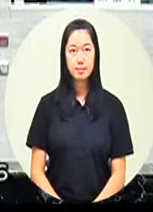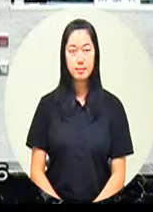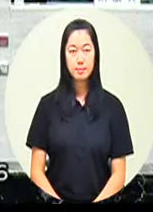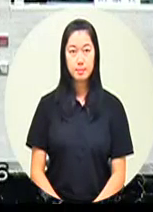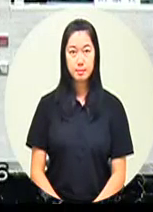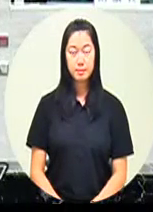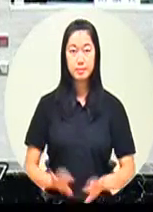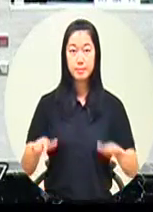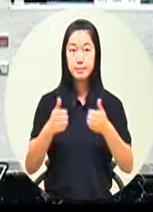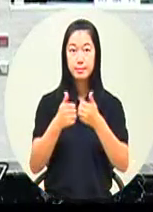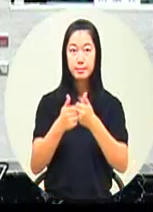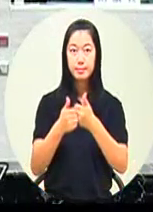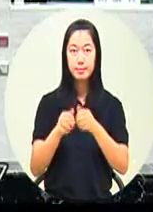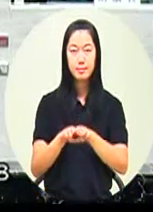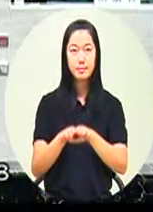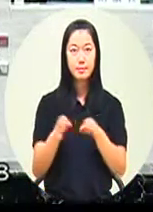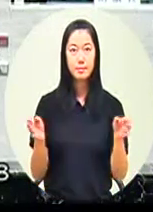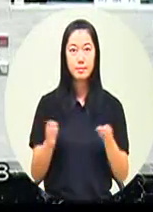好，我们现在开始开会。